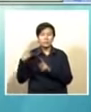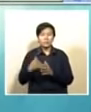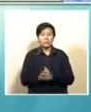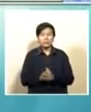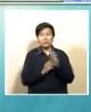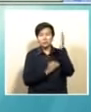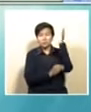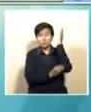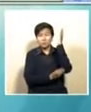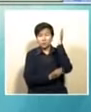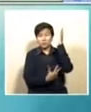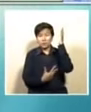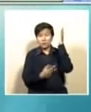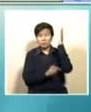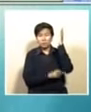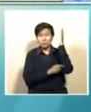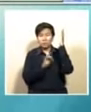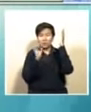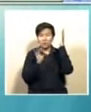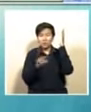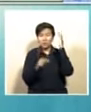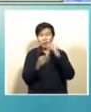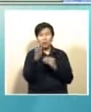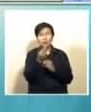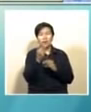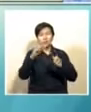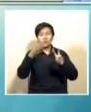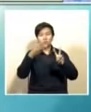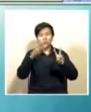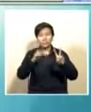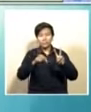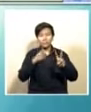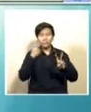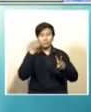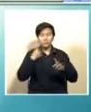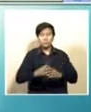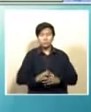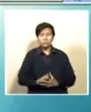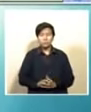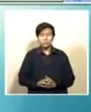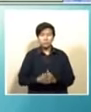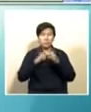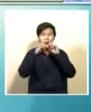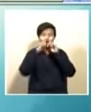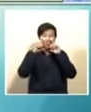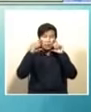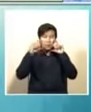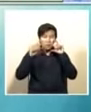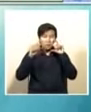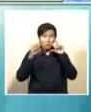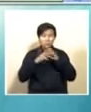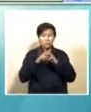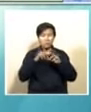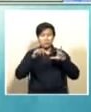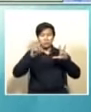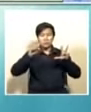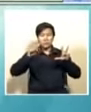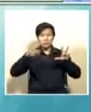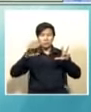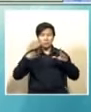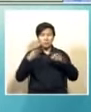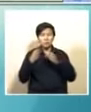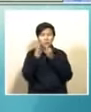ทนแล้วก็ใช้อย่างเร่งด่วนอันนี้คือส่วนที่อาลีบาบาการกระจายจะจบสิ้นภายในอาทิตย์นี้นะครับก็จะถึง